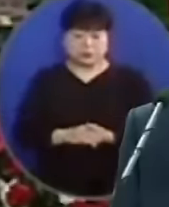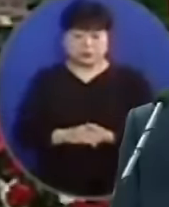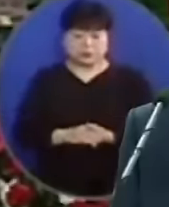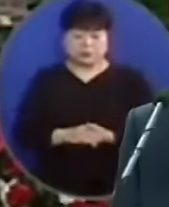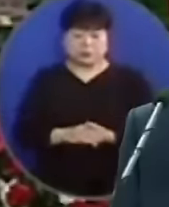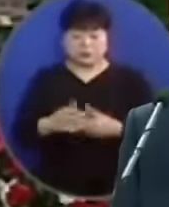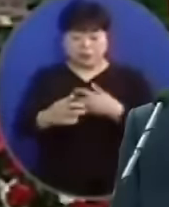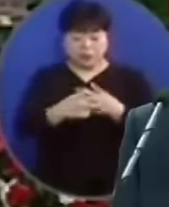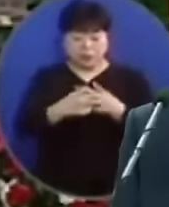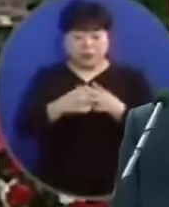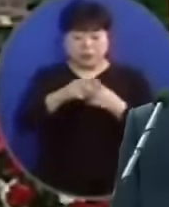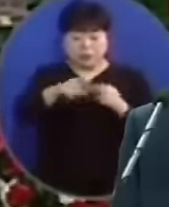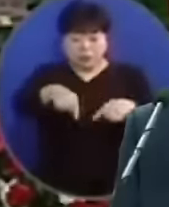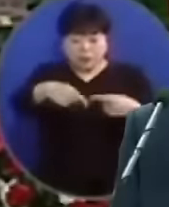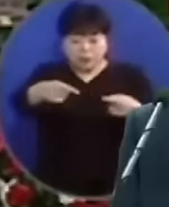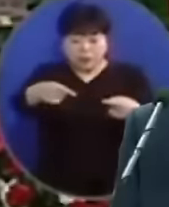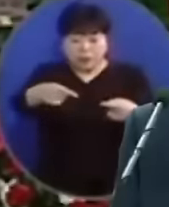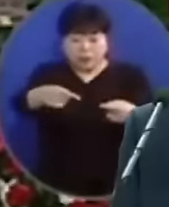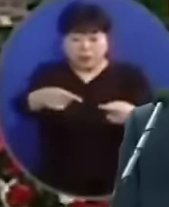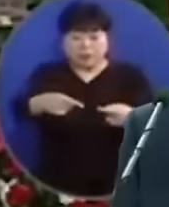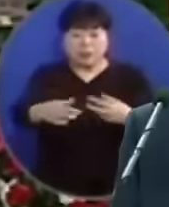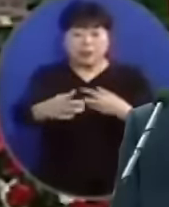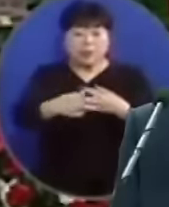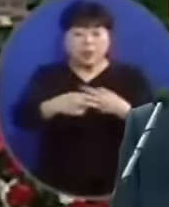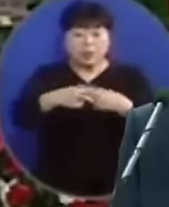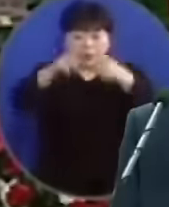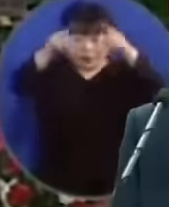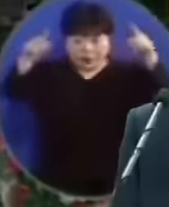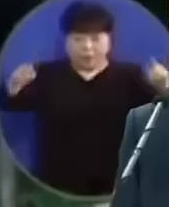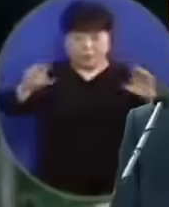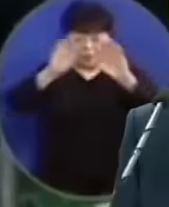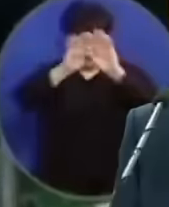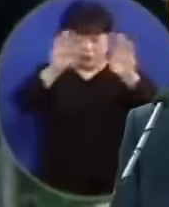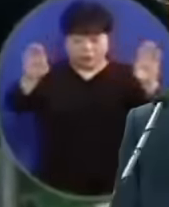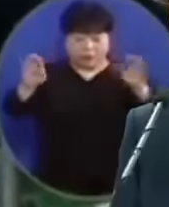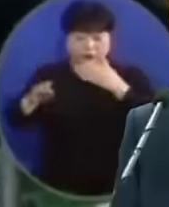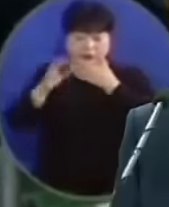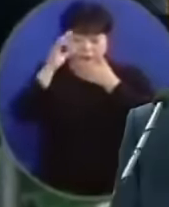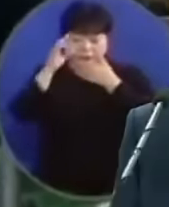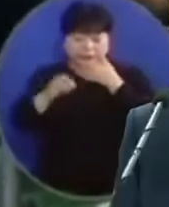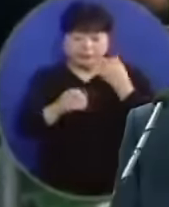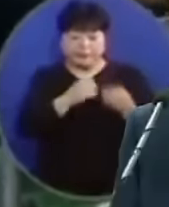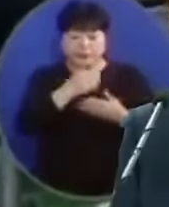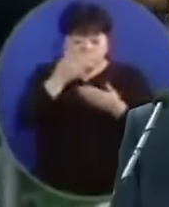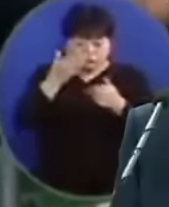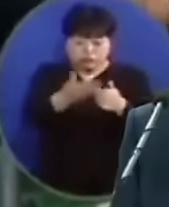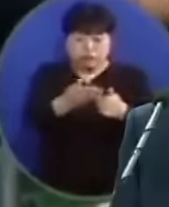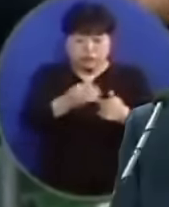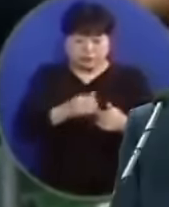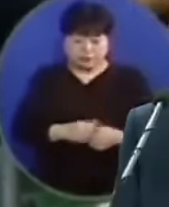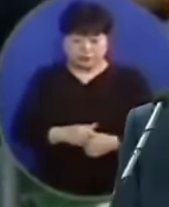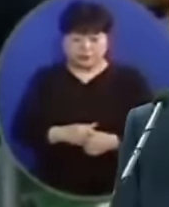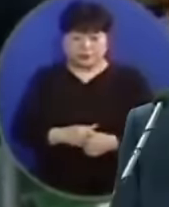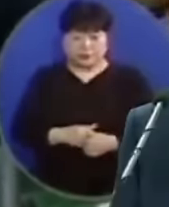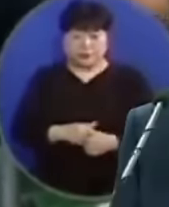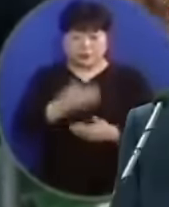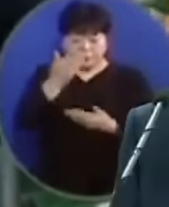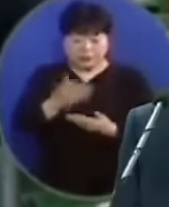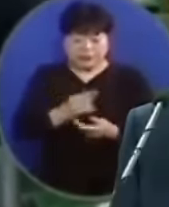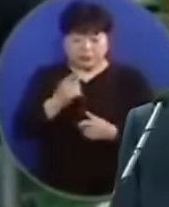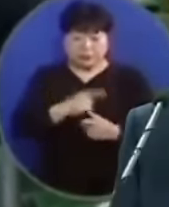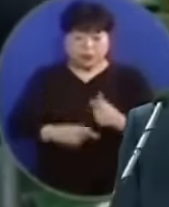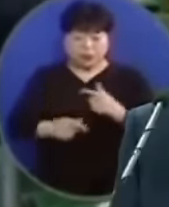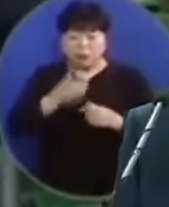받으러 병원에 들어가다가 병원 앞에 이런 간판이 있어 붙였는데 보니까 주는 자가 받는 자보다 복이